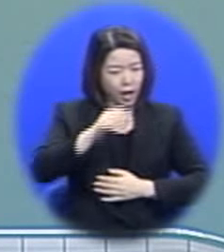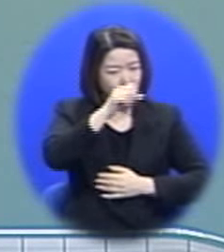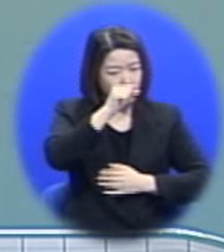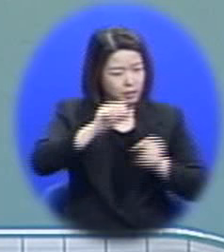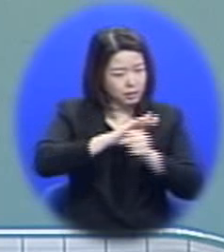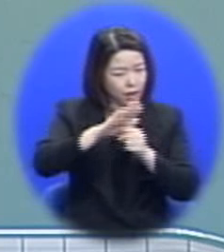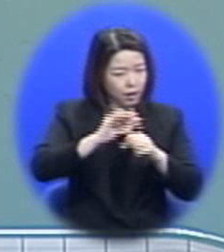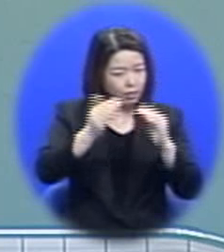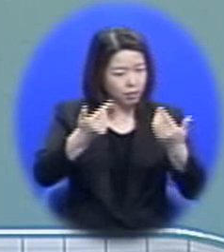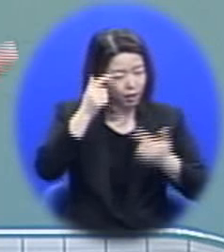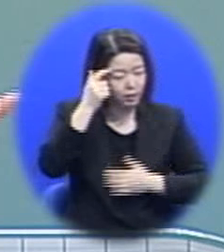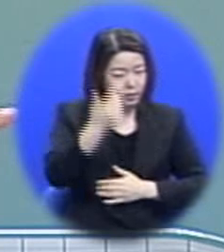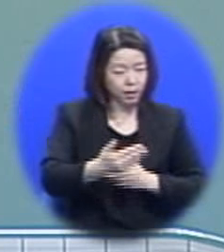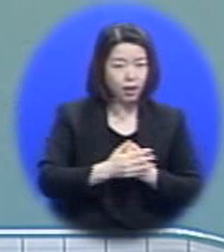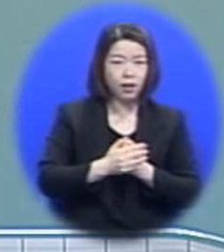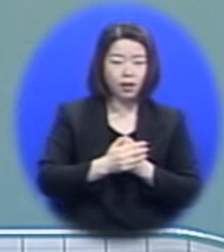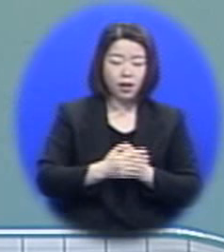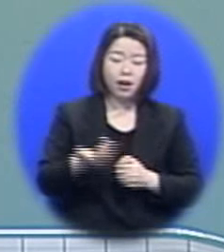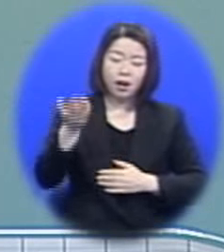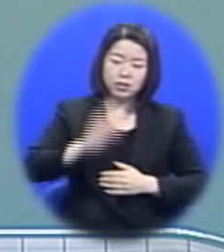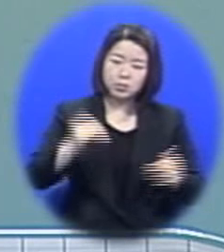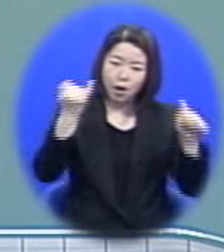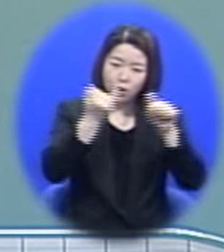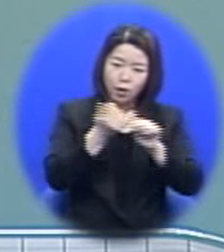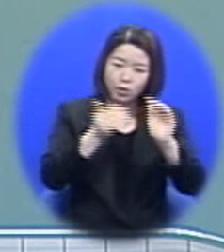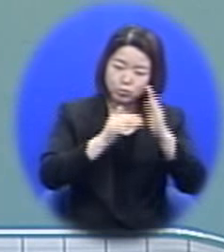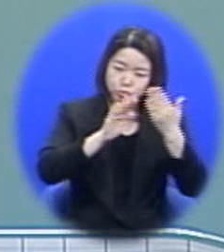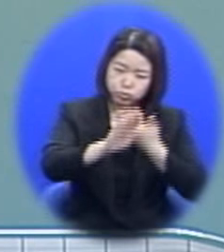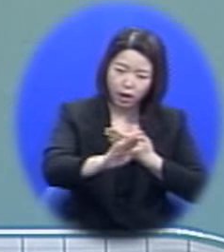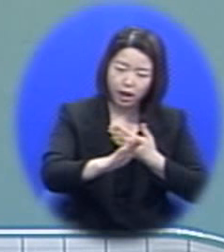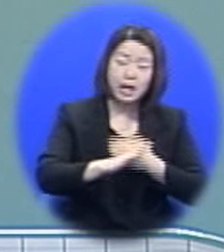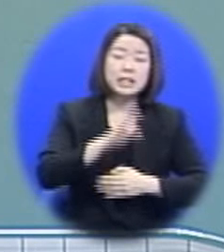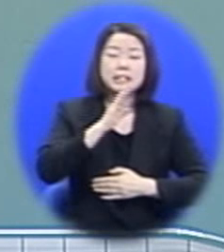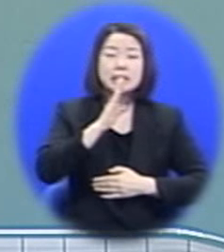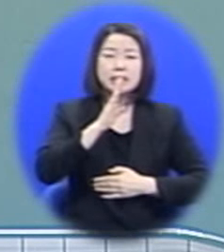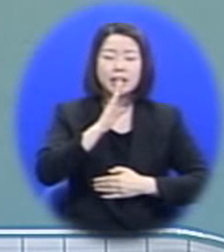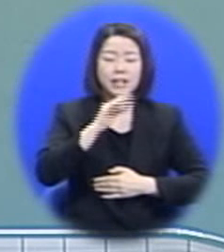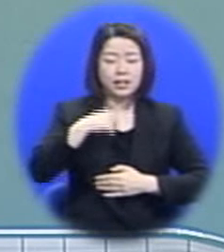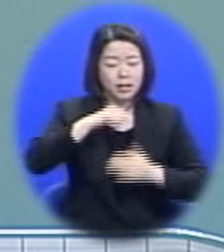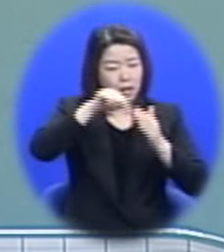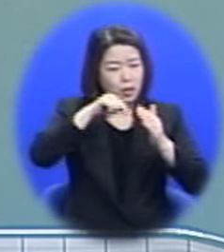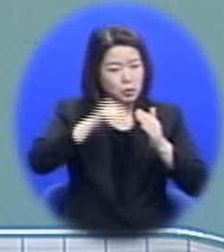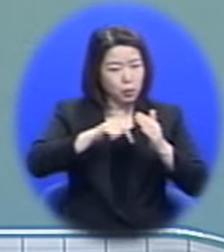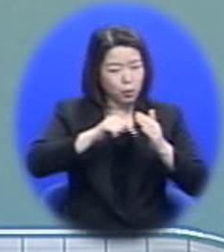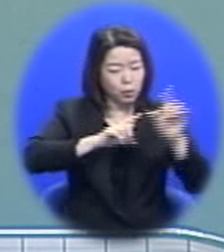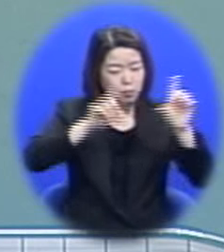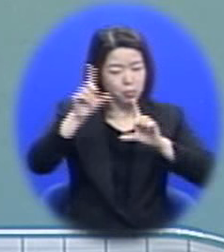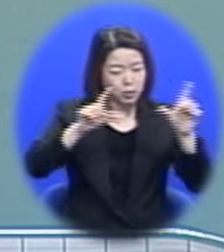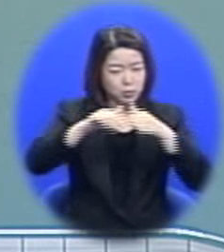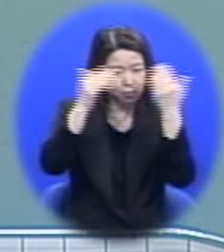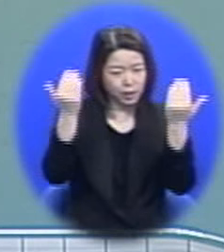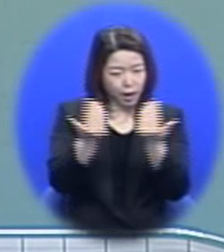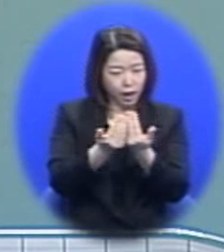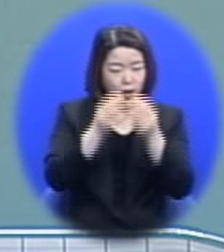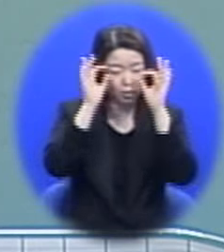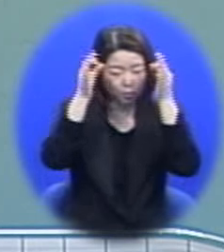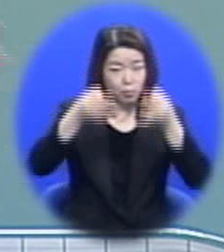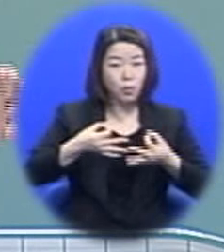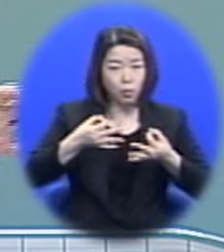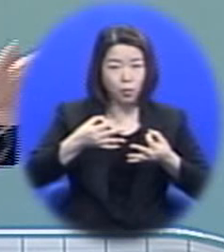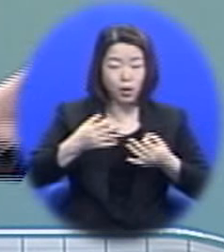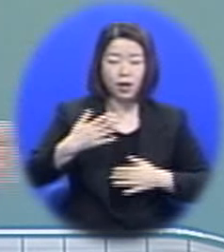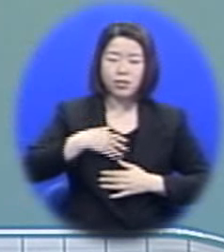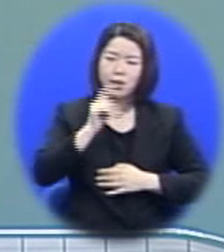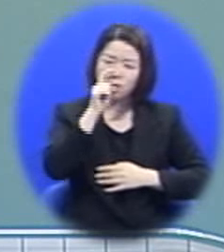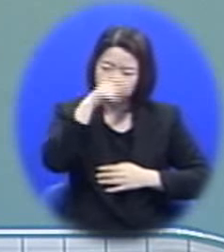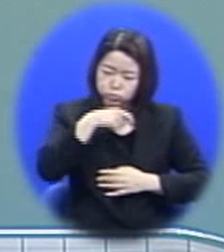다음에 내 진짜 모습 다 알고 나도 여전히 나를 사랑할까? 내 허물, 내 약한 점, 문제점,